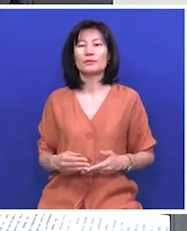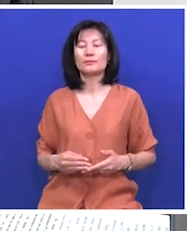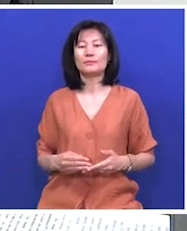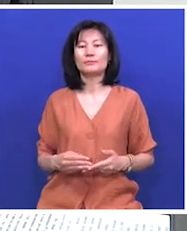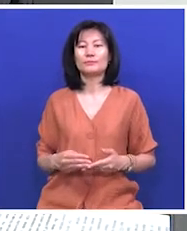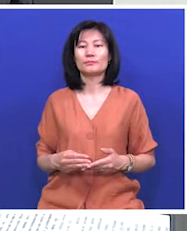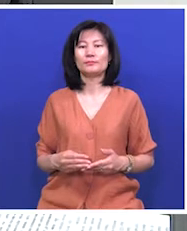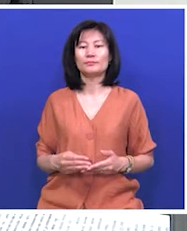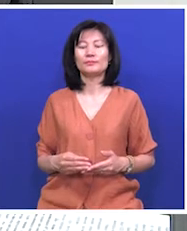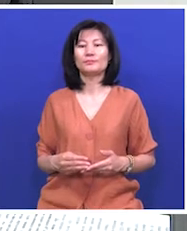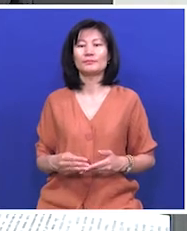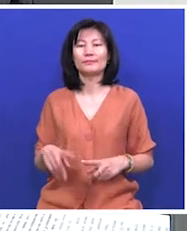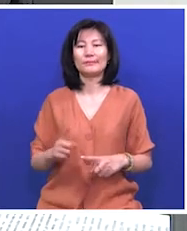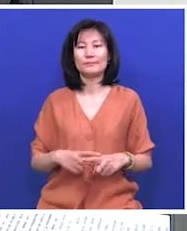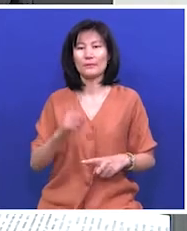келді.